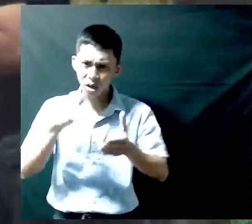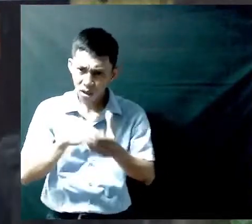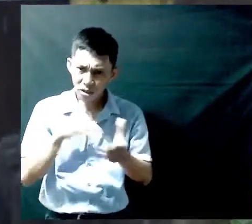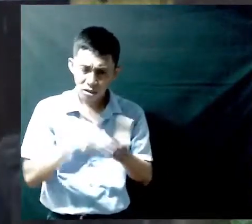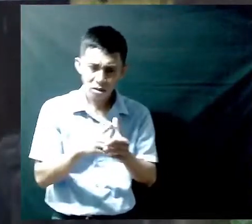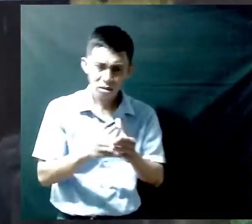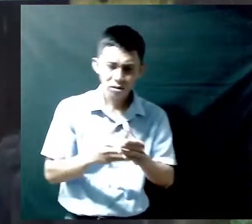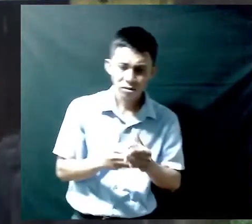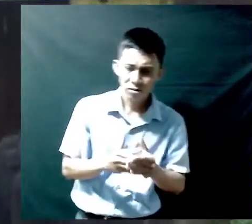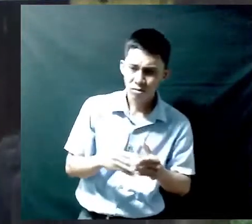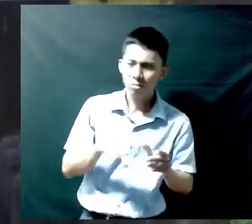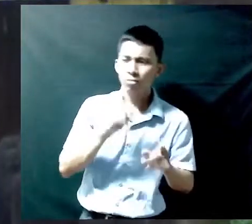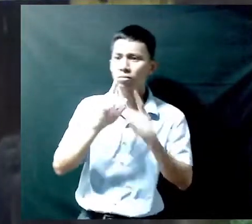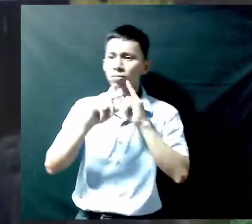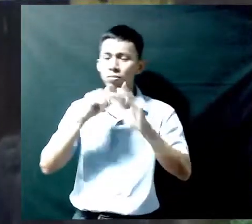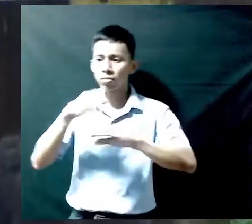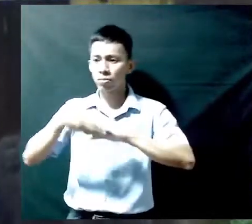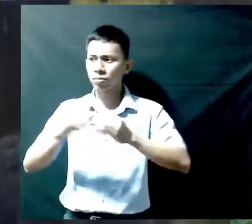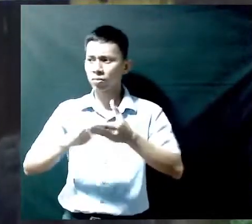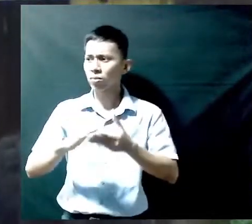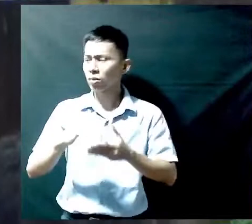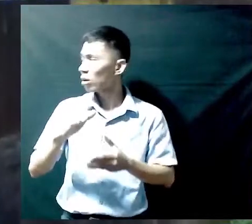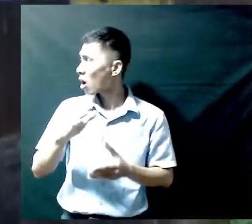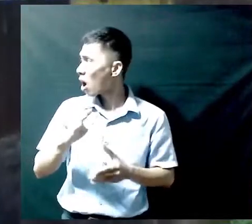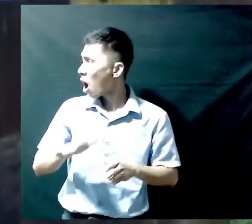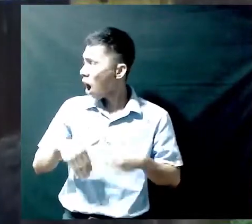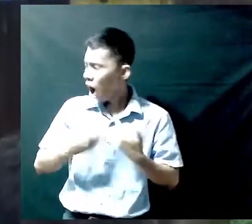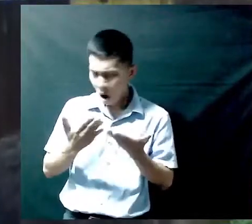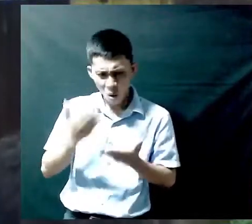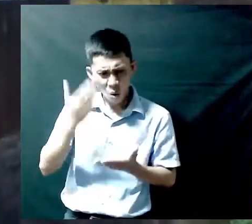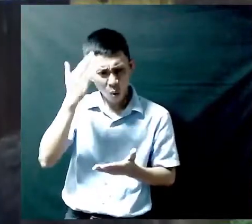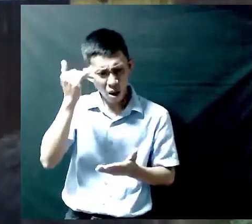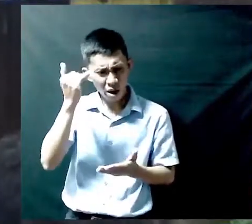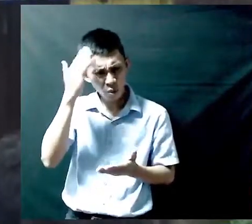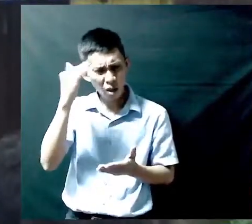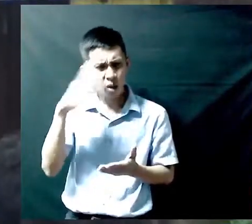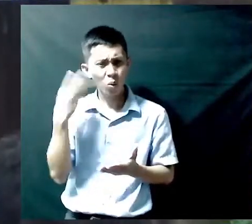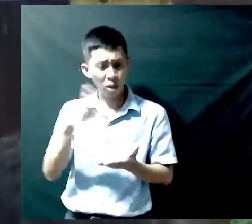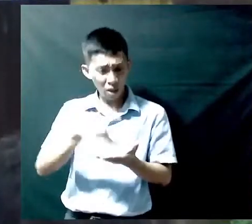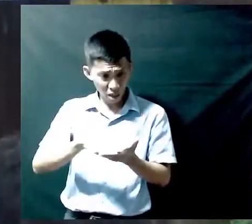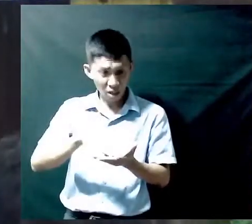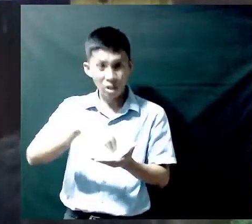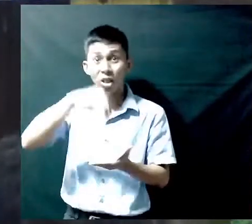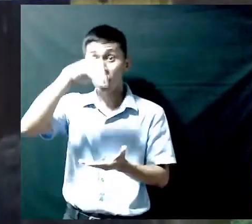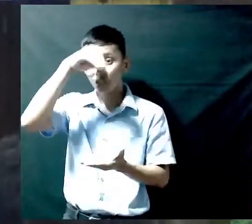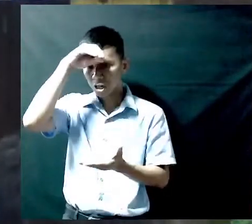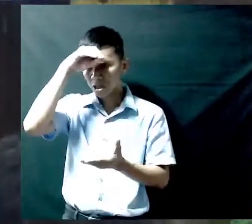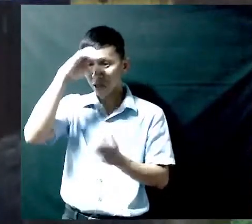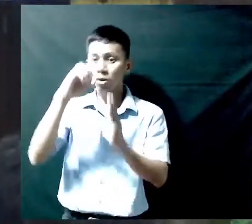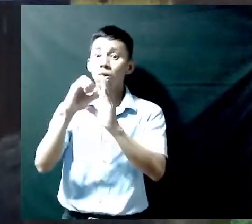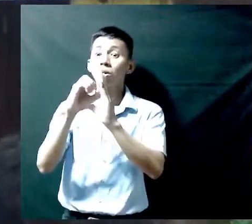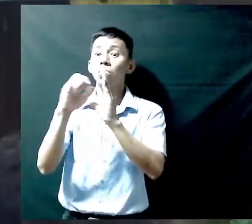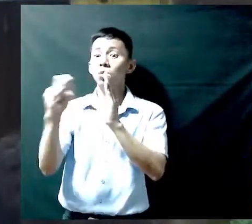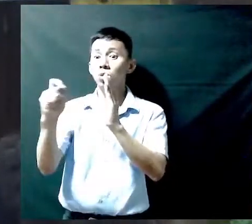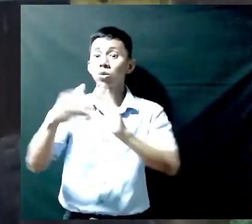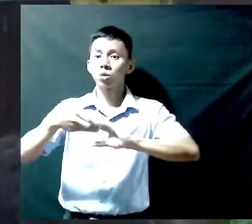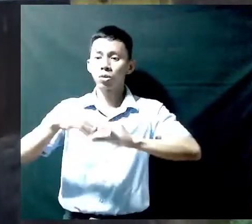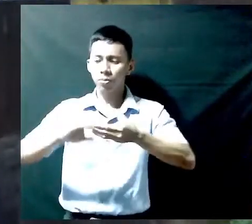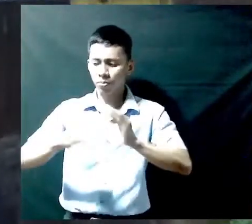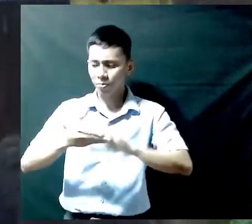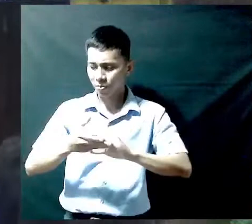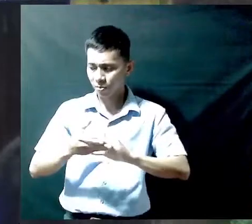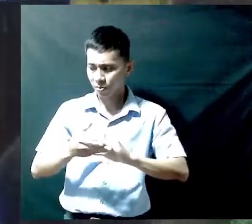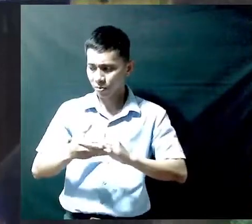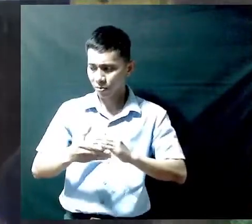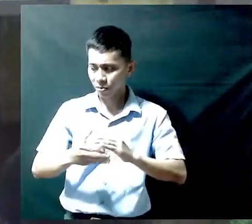Old Testament, para ano to at ano ang benefit natin dito? Okay? May binanggit po doon sa aklat ng Romans,